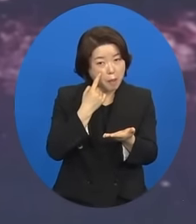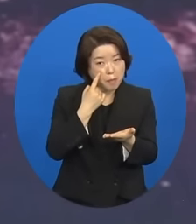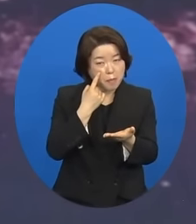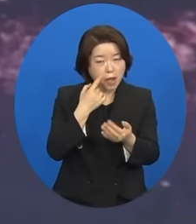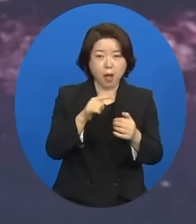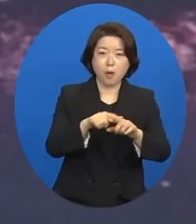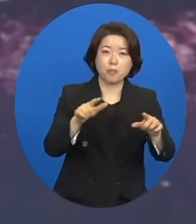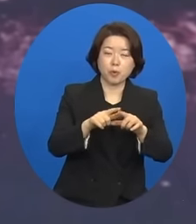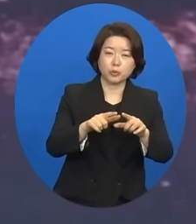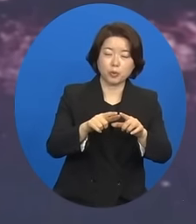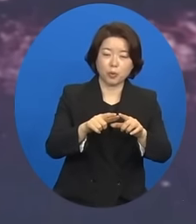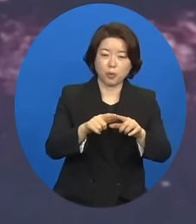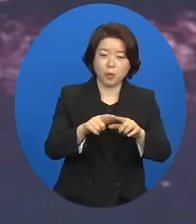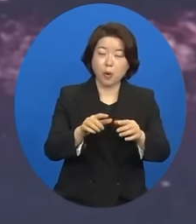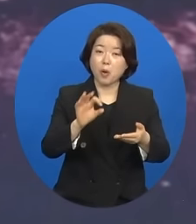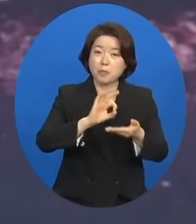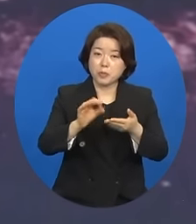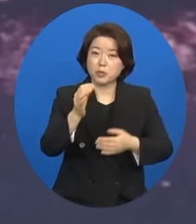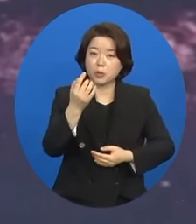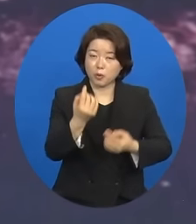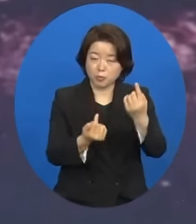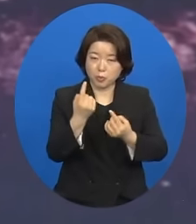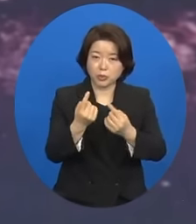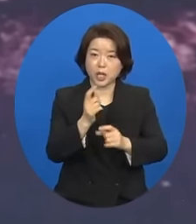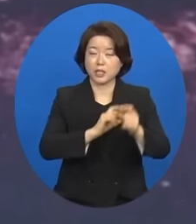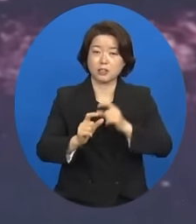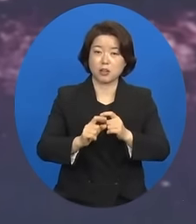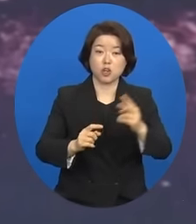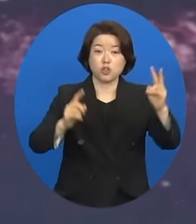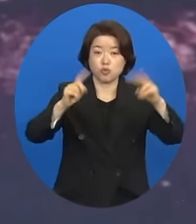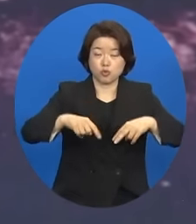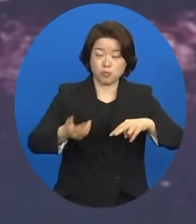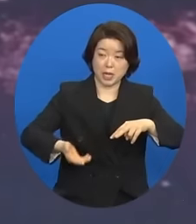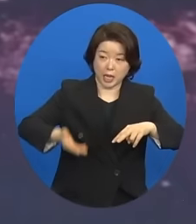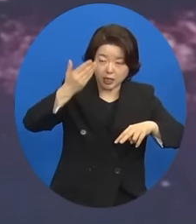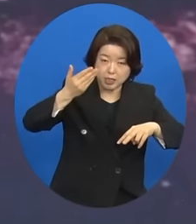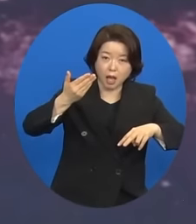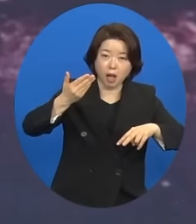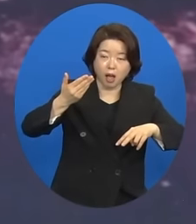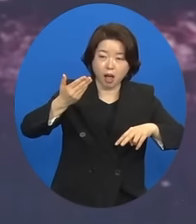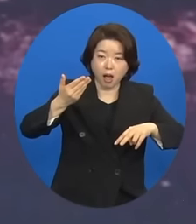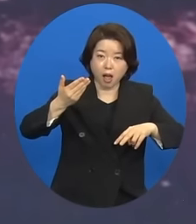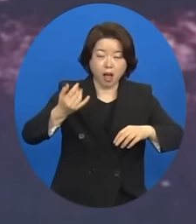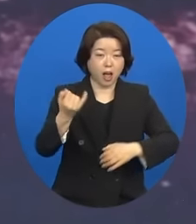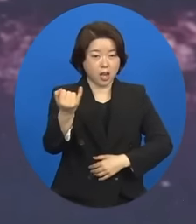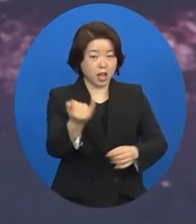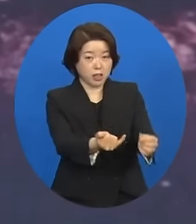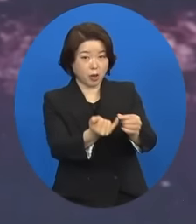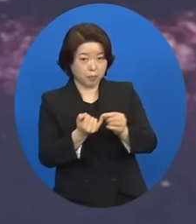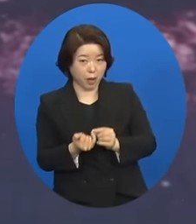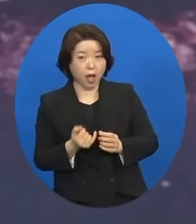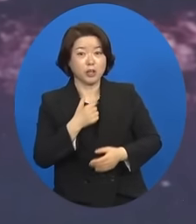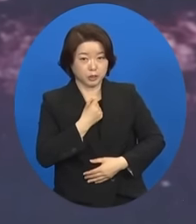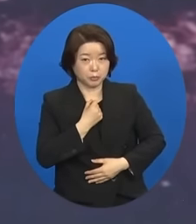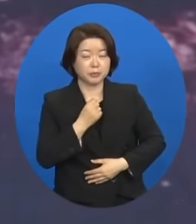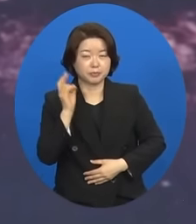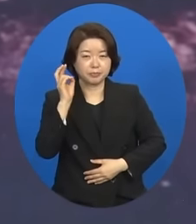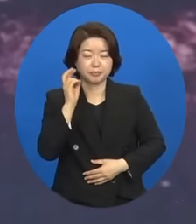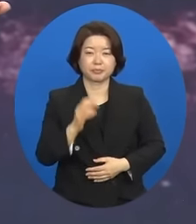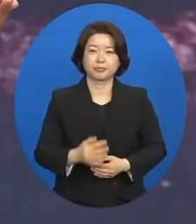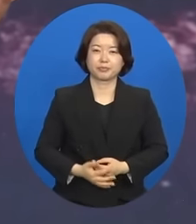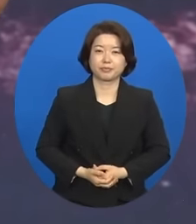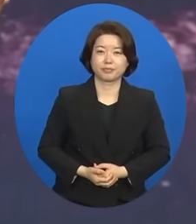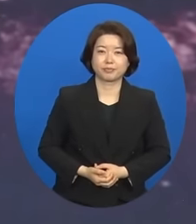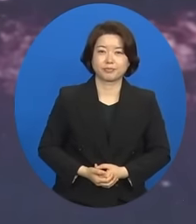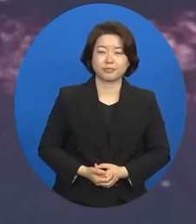보통 비용보다 두 배 이상을 지출 하면서까지 라해 얻겠다는 거예요 뭐 그런 거거든요 그래서 이제